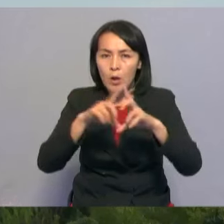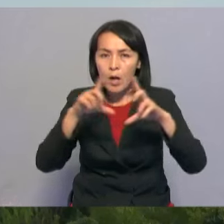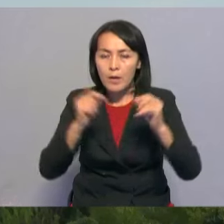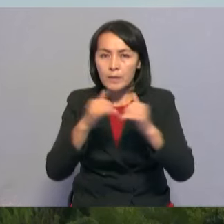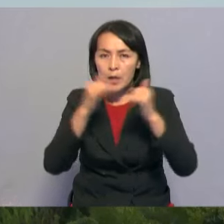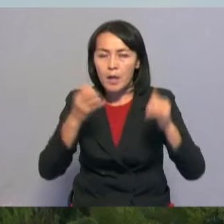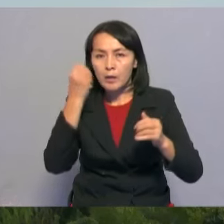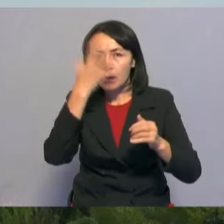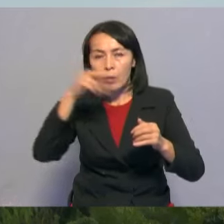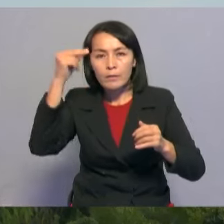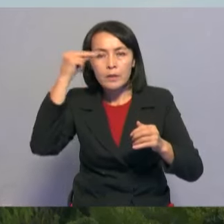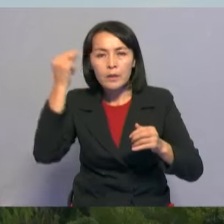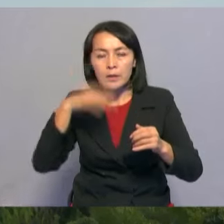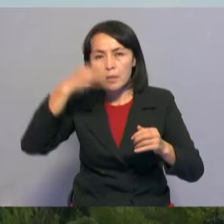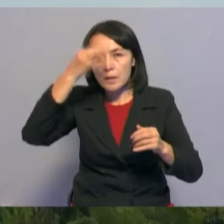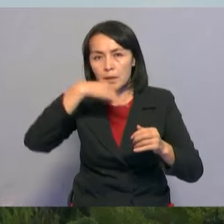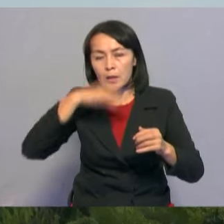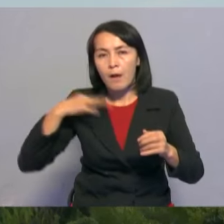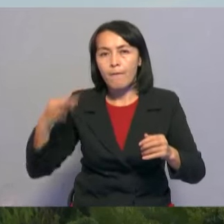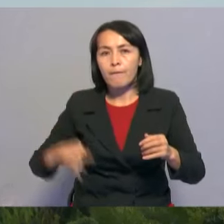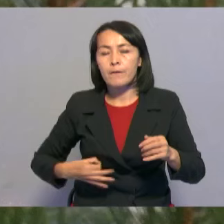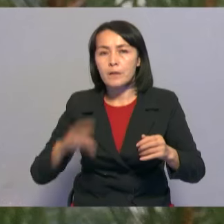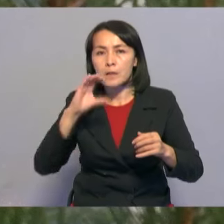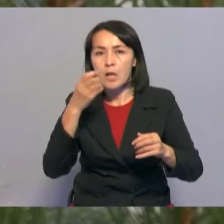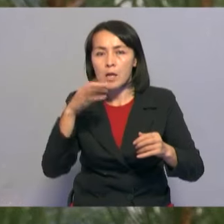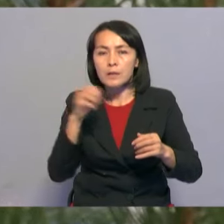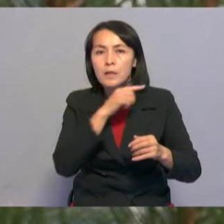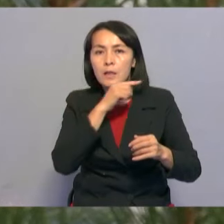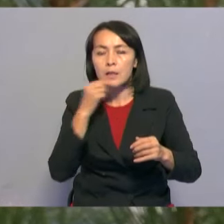станций развито в Японии, Китае, Германии, Франции, США, России и Турции.